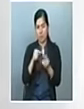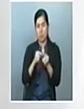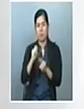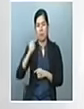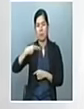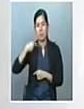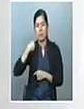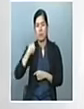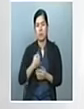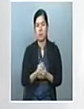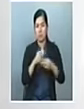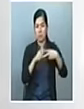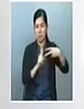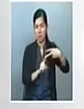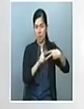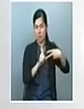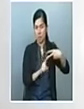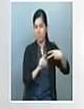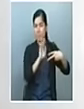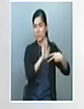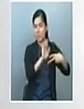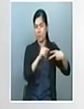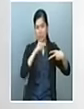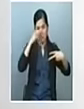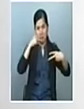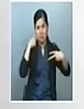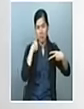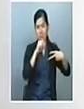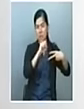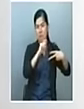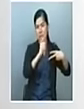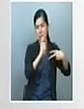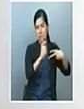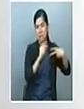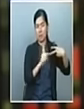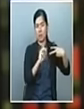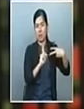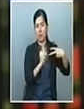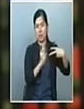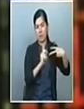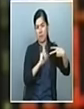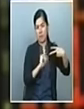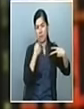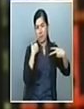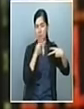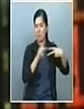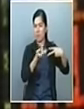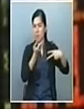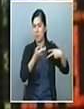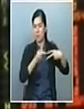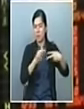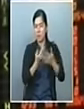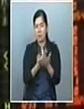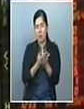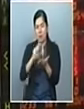2ประเภทค่ะได้แก่ตลาดหลักทรัพย์แห่งประเทศไทยหรือเซทและตลาดหลักทรัพย์ NAI เซทถูกจัดตั้งขึ้นเพื่อเป็นแหล่งระดมทุนระยะยาว